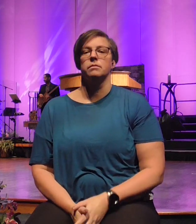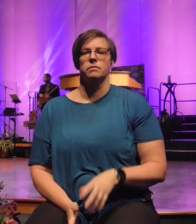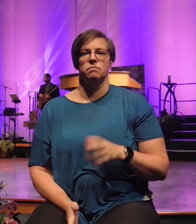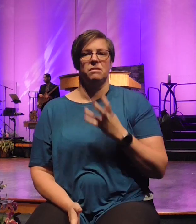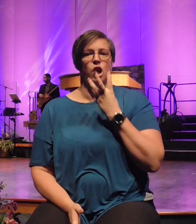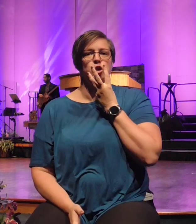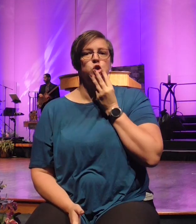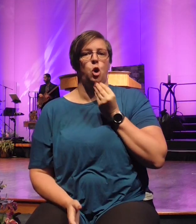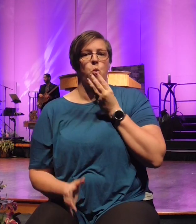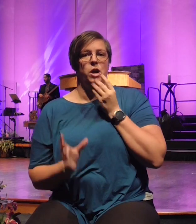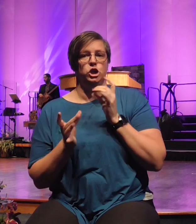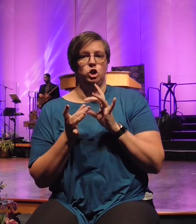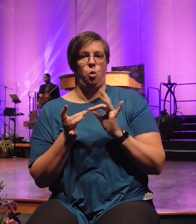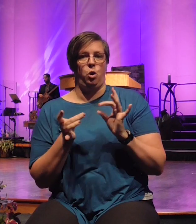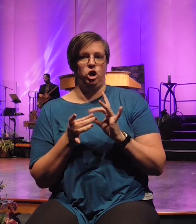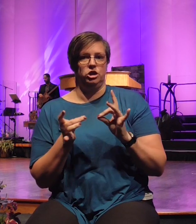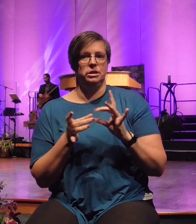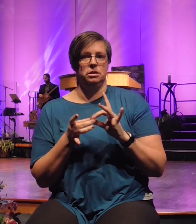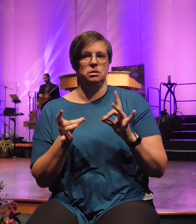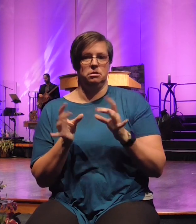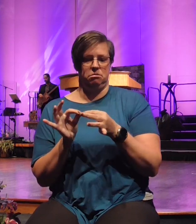ועשו לי מקדש